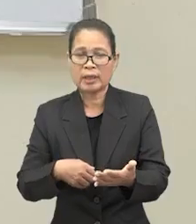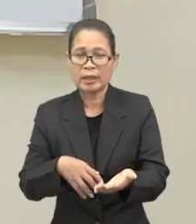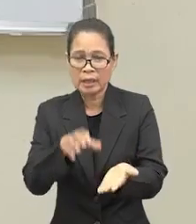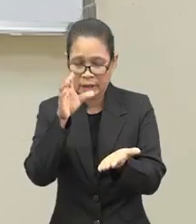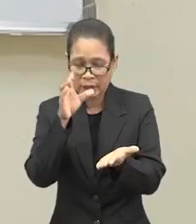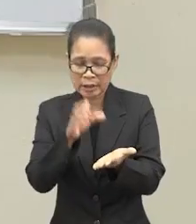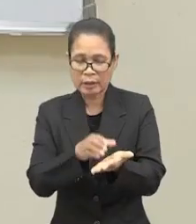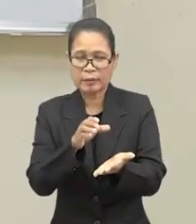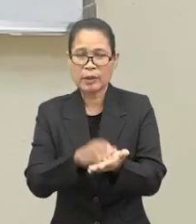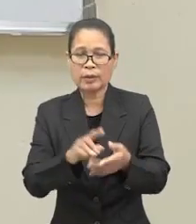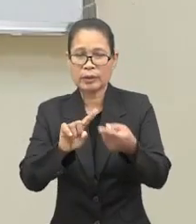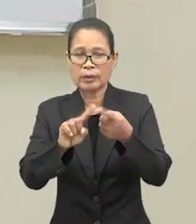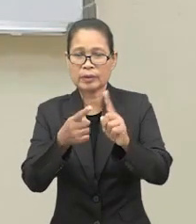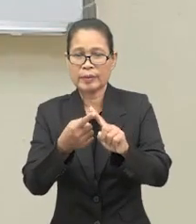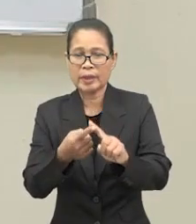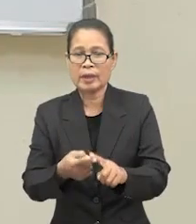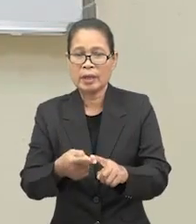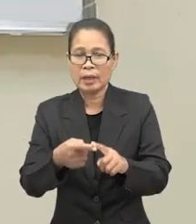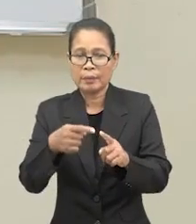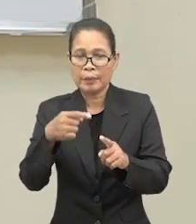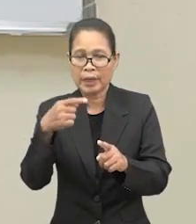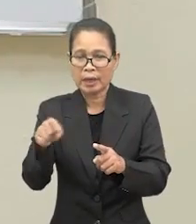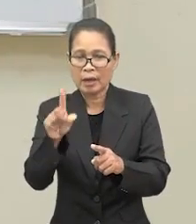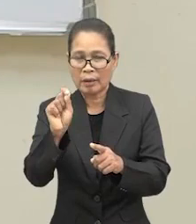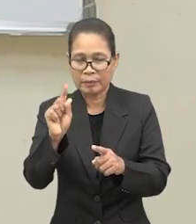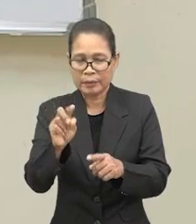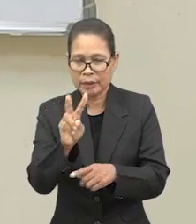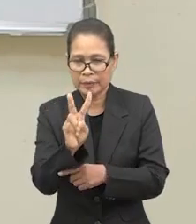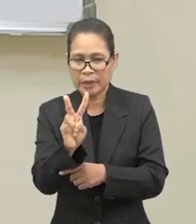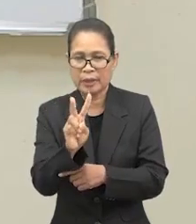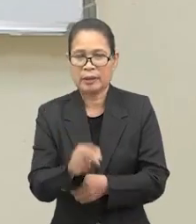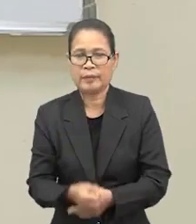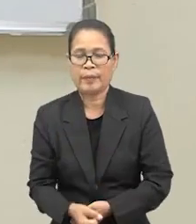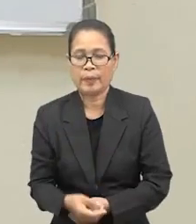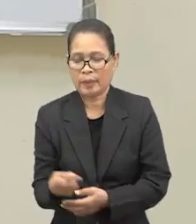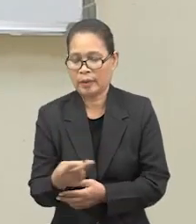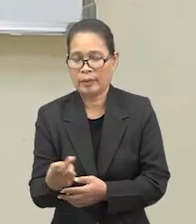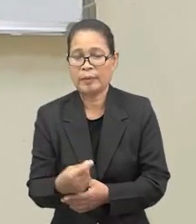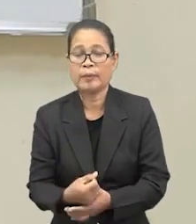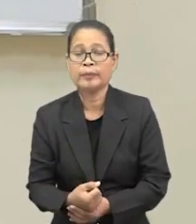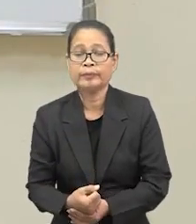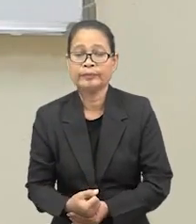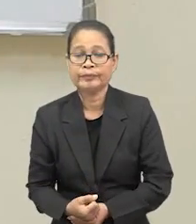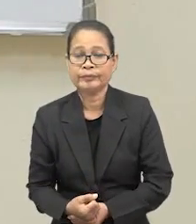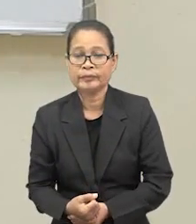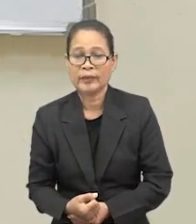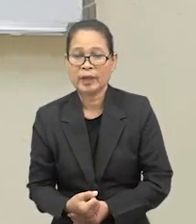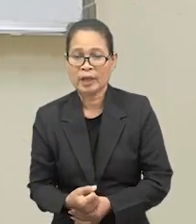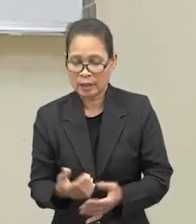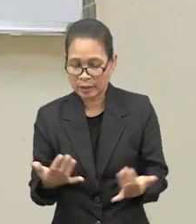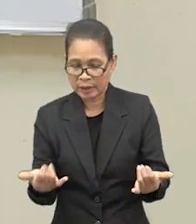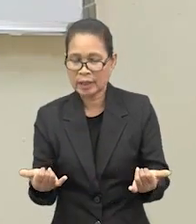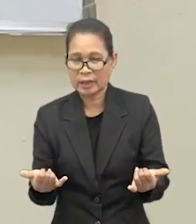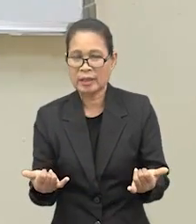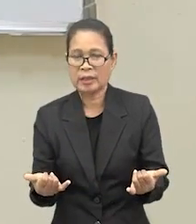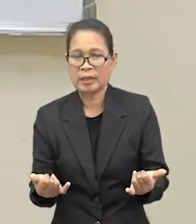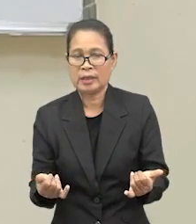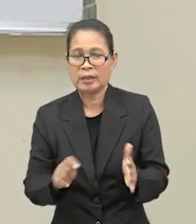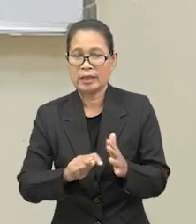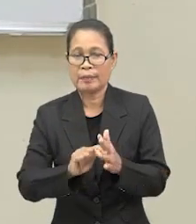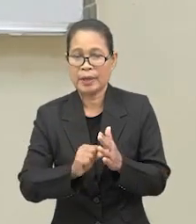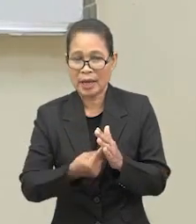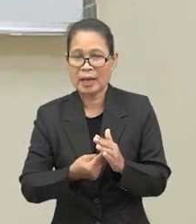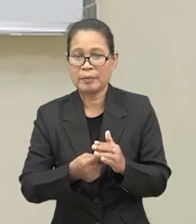đỏ đỏ đá chìa chầm nuôn tu sắp phía đọc tiền pi tùng chẳng nế chà